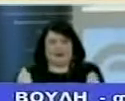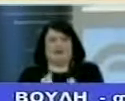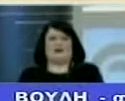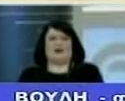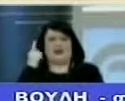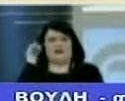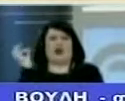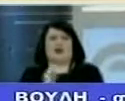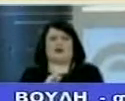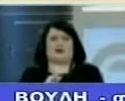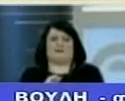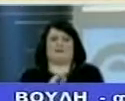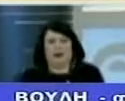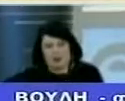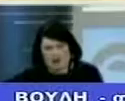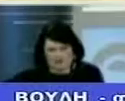και να πάμε σε μία άλλη σκέψη.